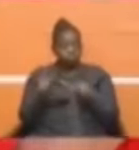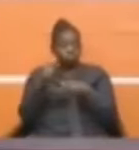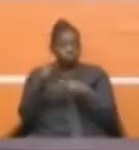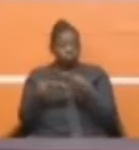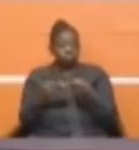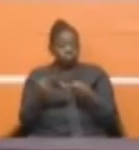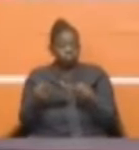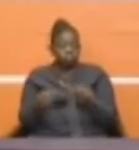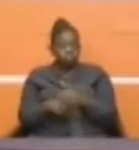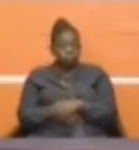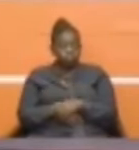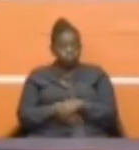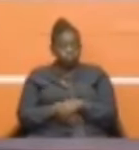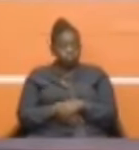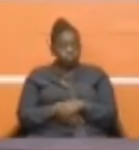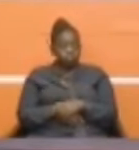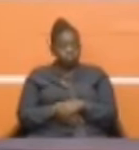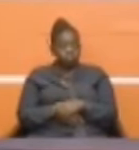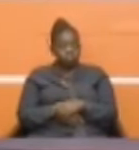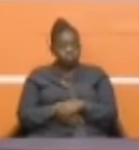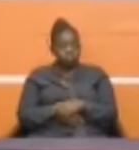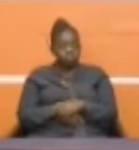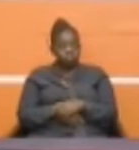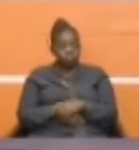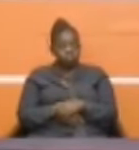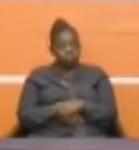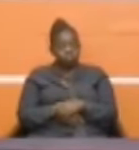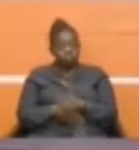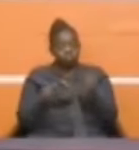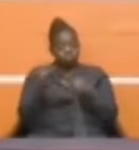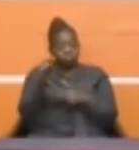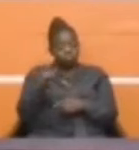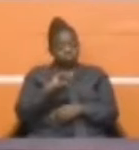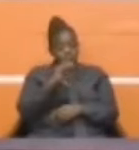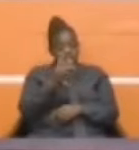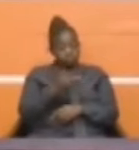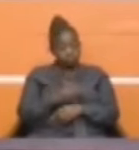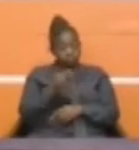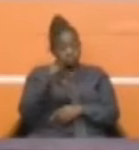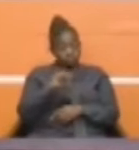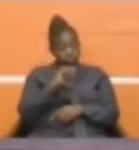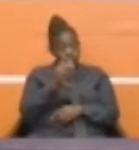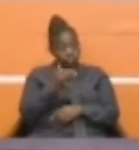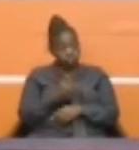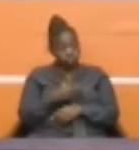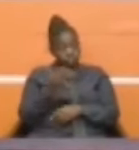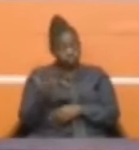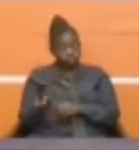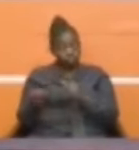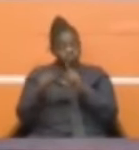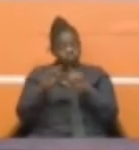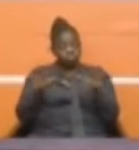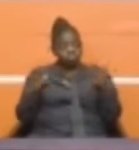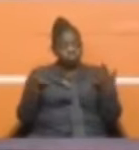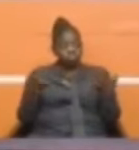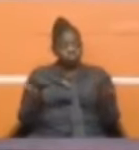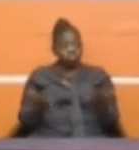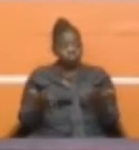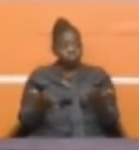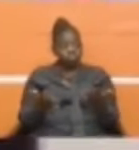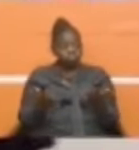okweyongerako. Investinga in women kitandikira kugwe omukyala gw'omukyala weeyongedde kooti